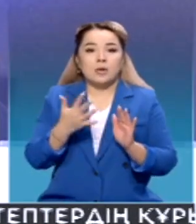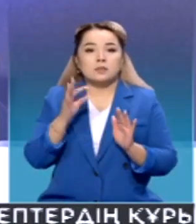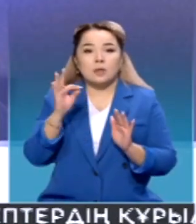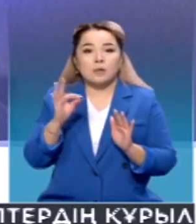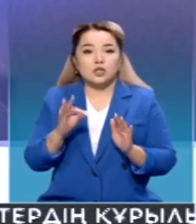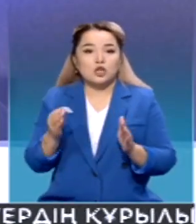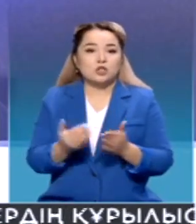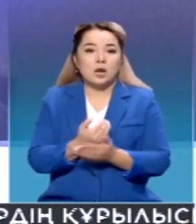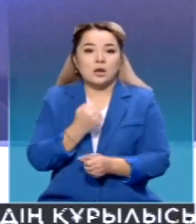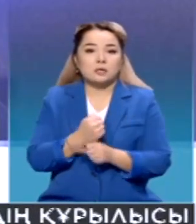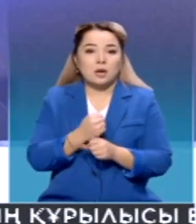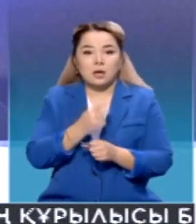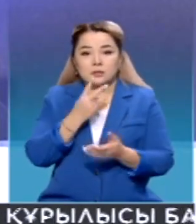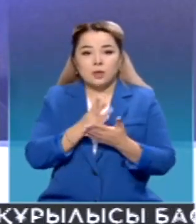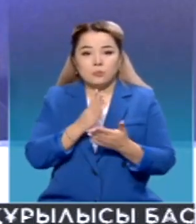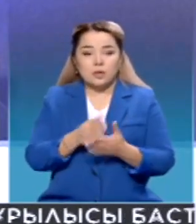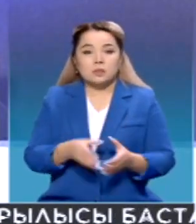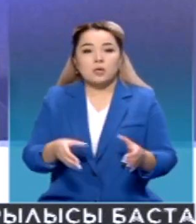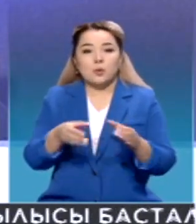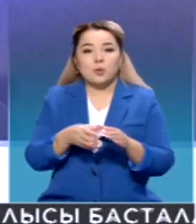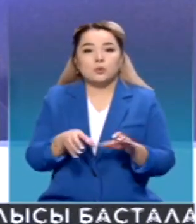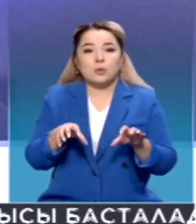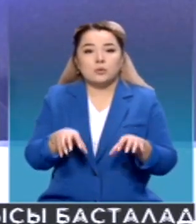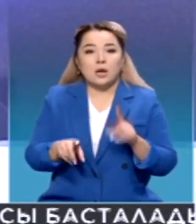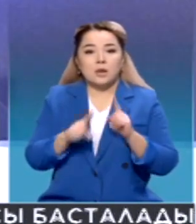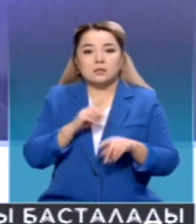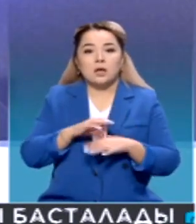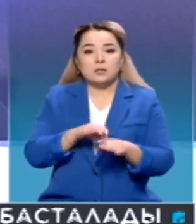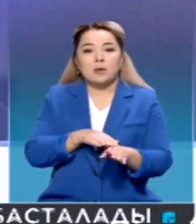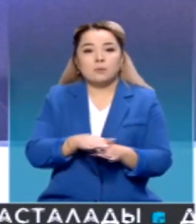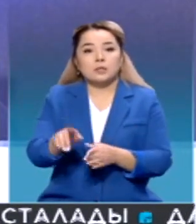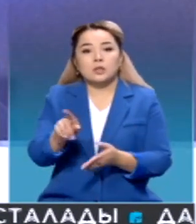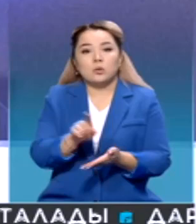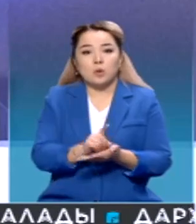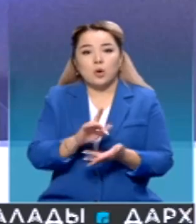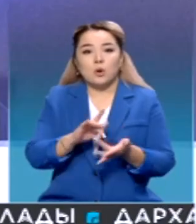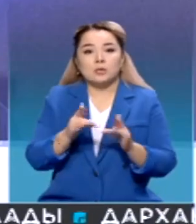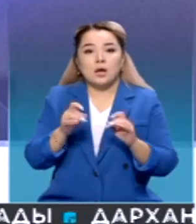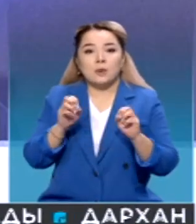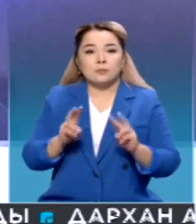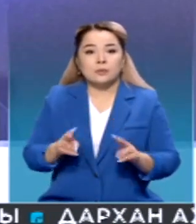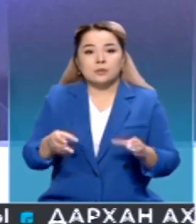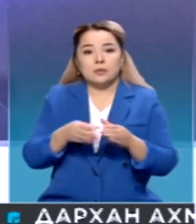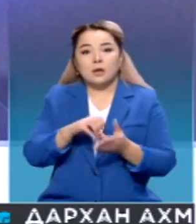85%-ға жаңартылды. Кеңес отырыстарының міндеті онлайн